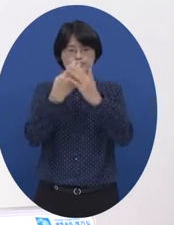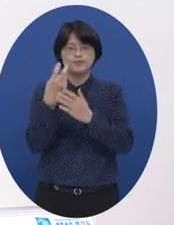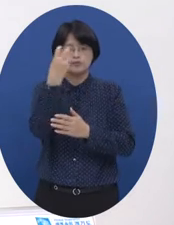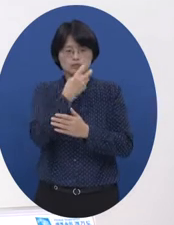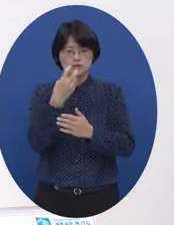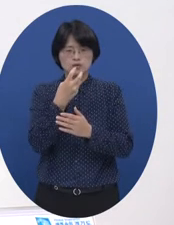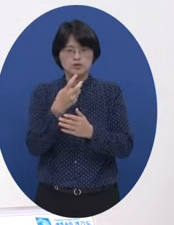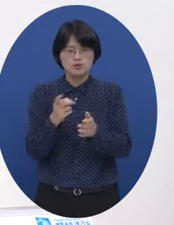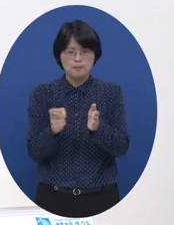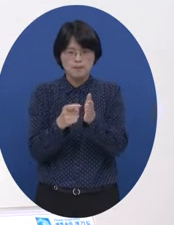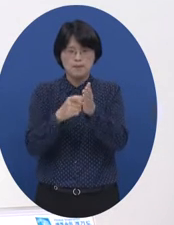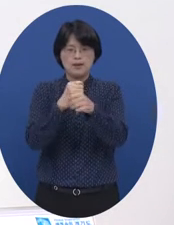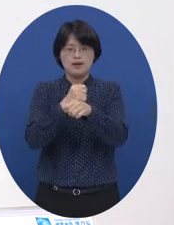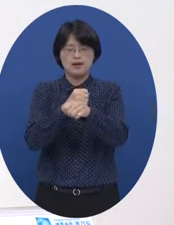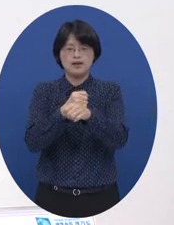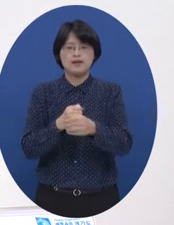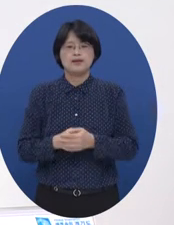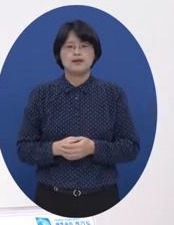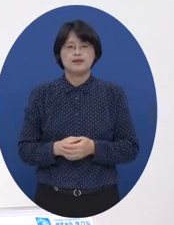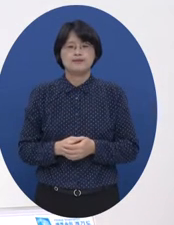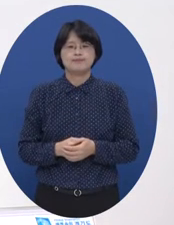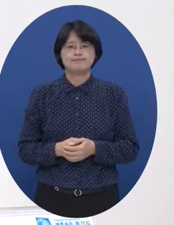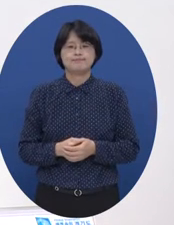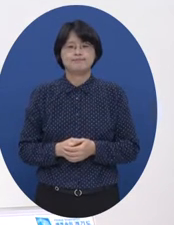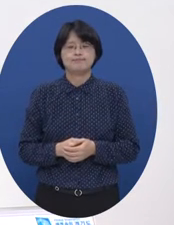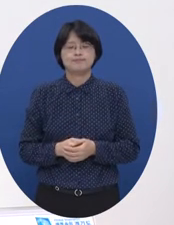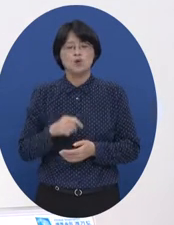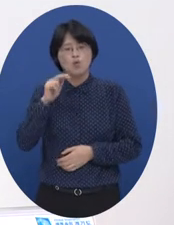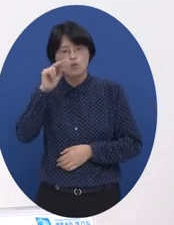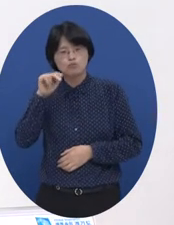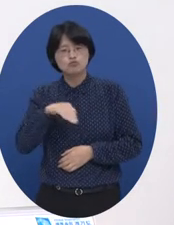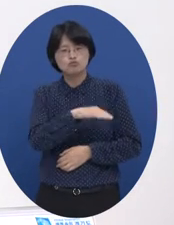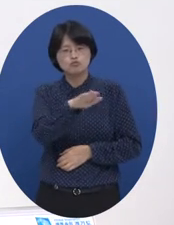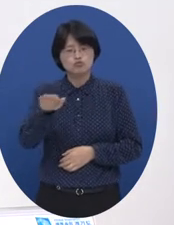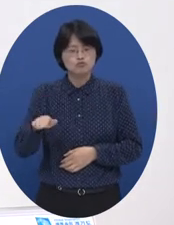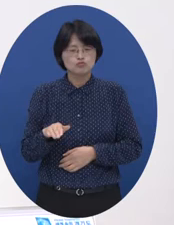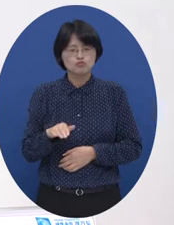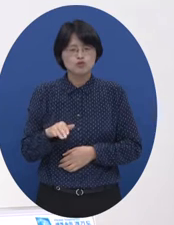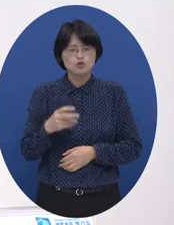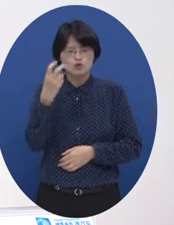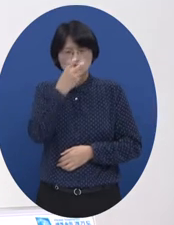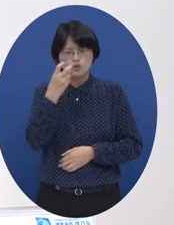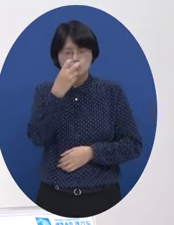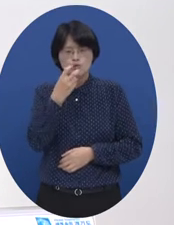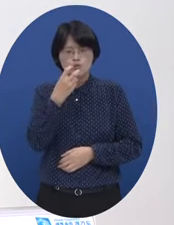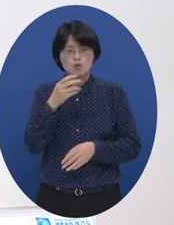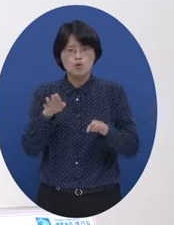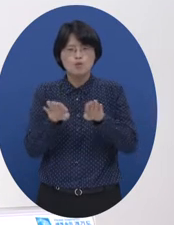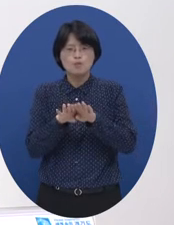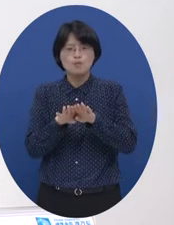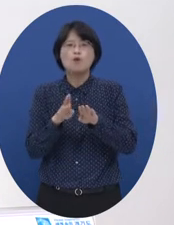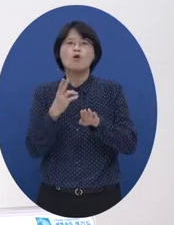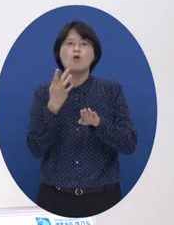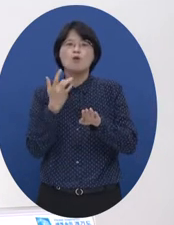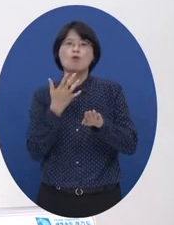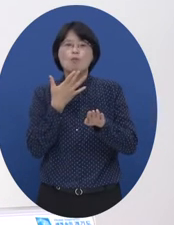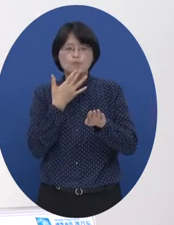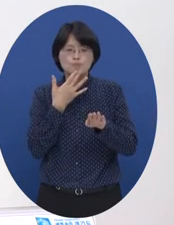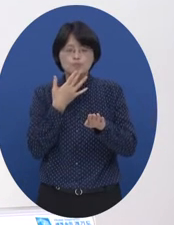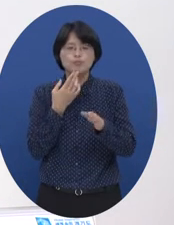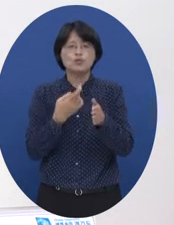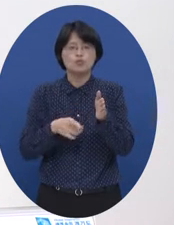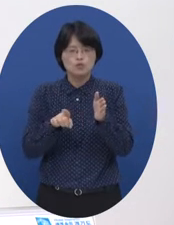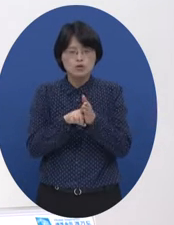모든 농가들을 다 조사할 수 있게 최대한 빨리. 혹시 우리의 방역망에서 제외되어